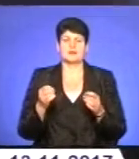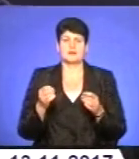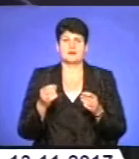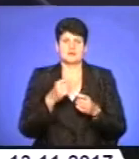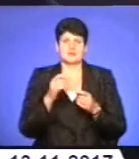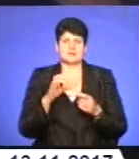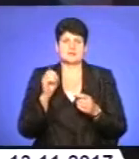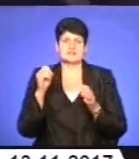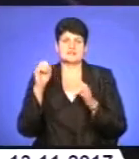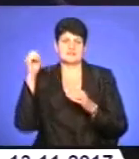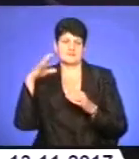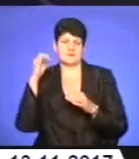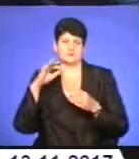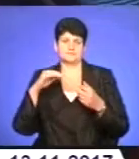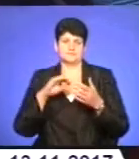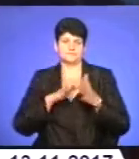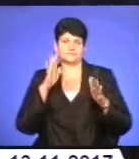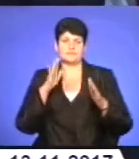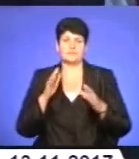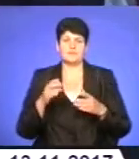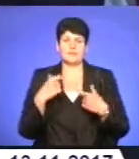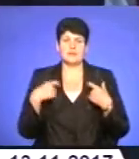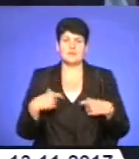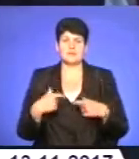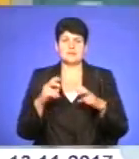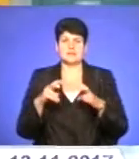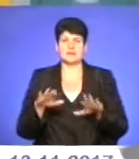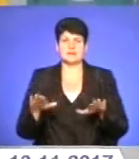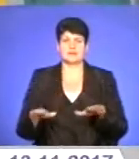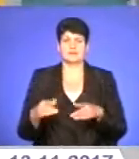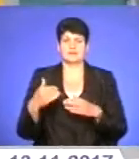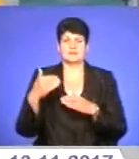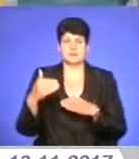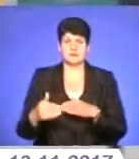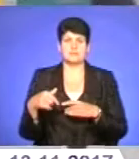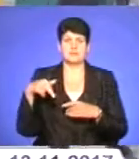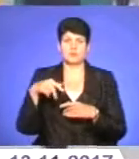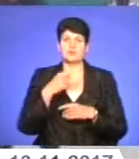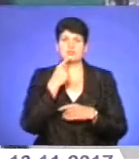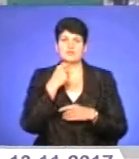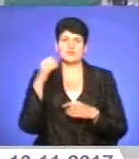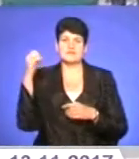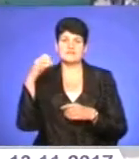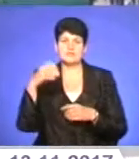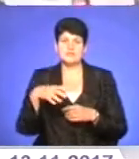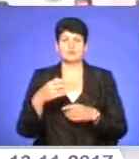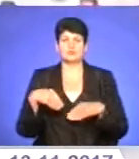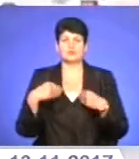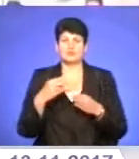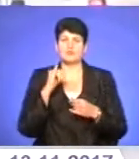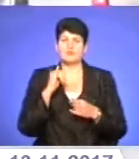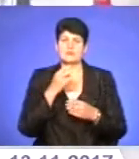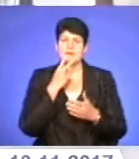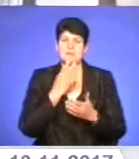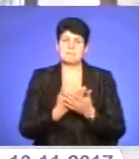того, батьки часто нехтують правилами, садять дітей на переднє сидіння авто, переходять дорогу на червоне світло, тим самим подаючи поганий